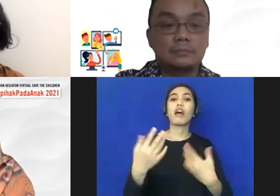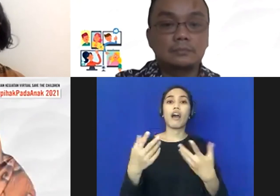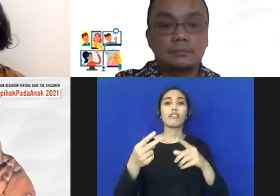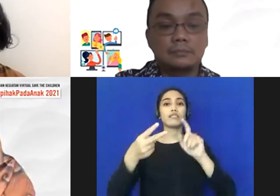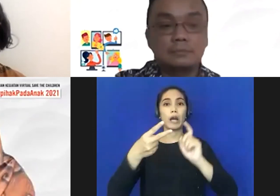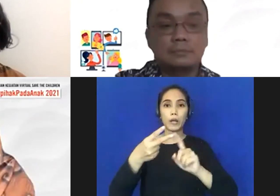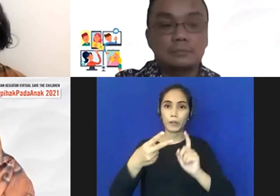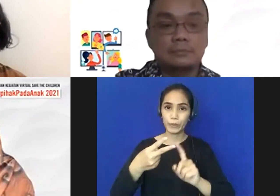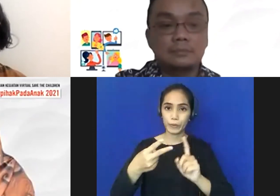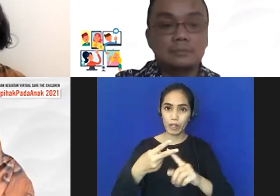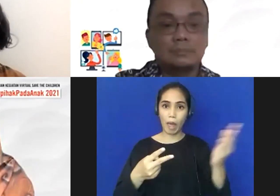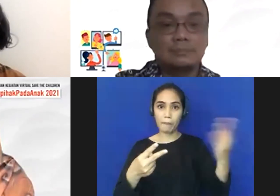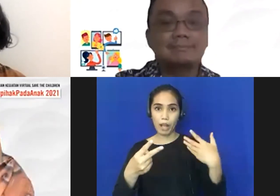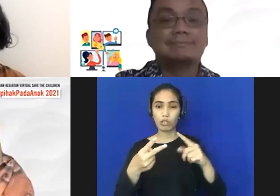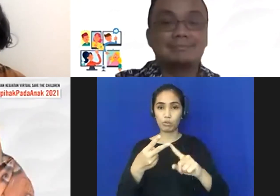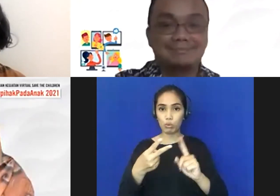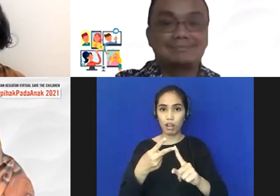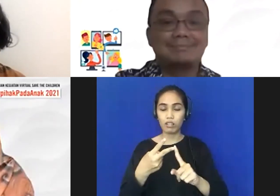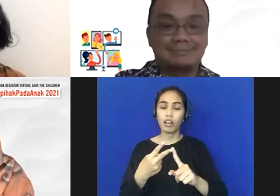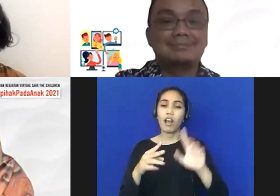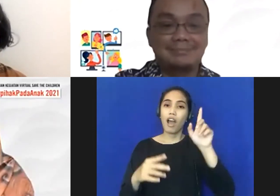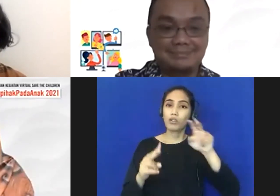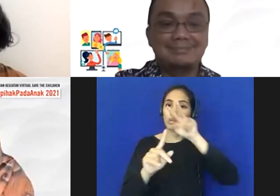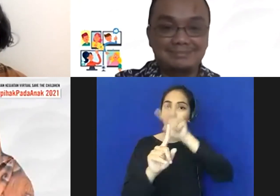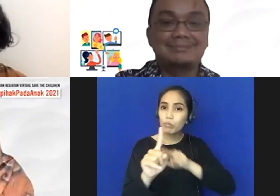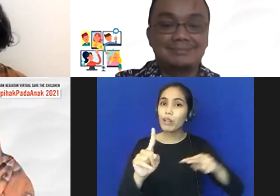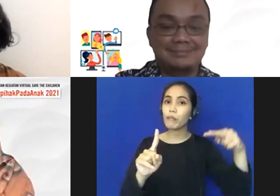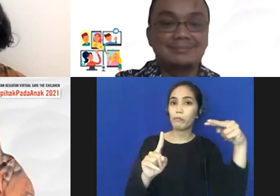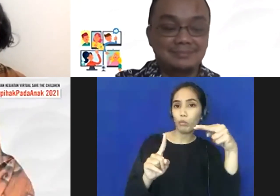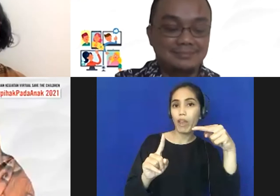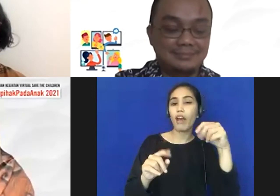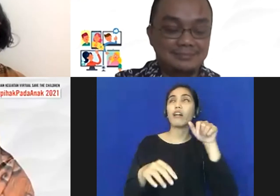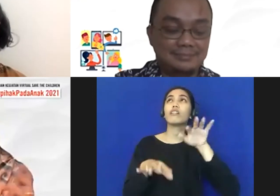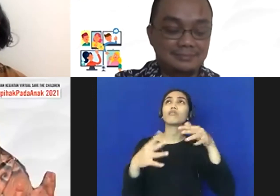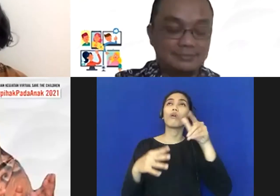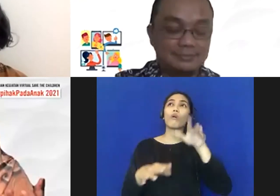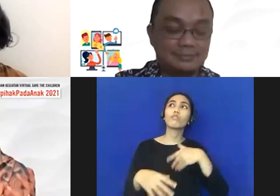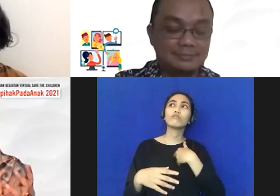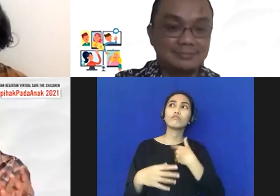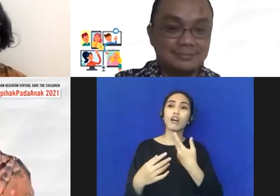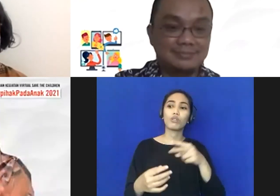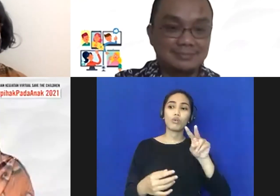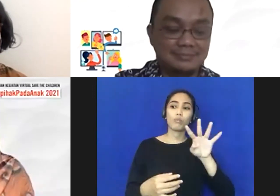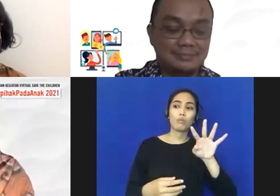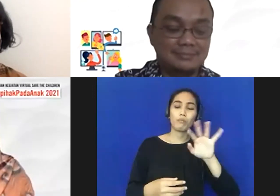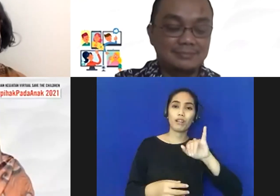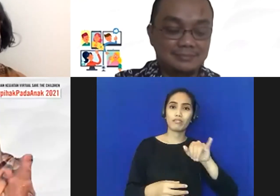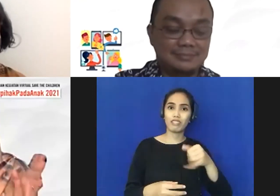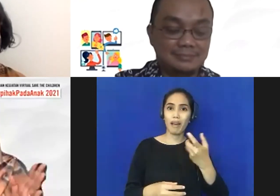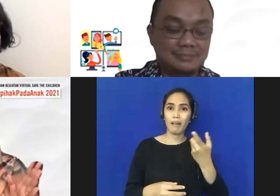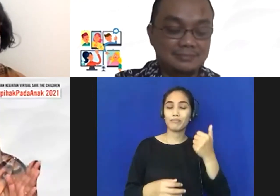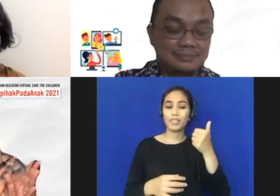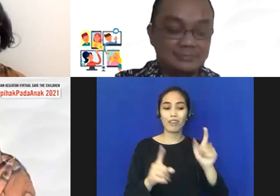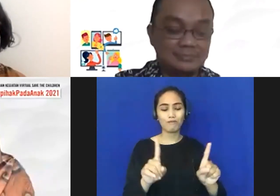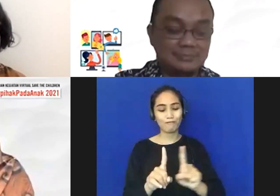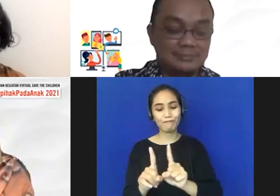bahwa kapan lagi saya bisa nungguin anak saya 24 jam gitu ya. Saya merasakan Mas Bram, anak saya 2 udah kuliah, sudah hilang